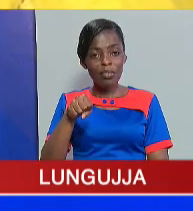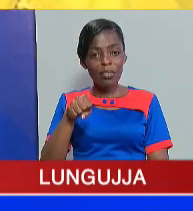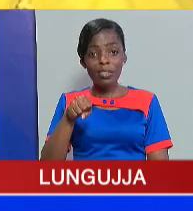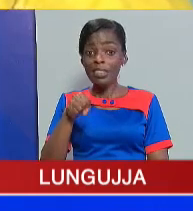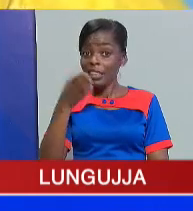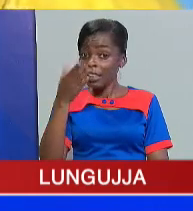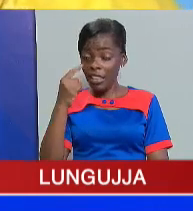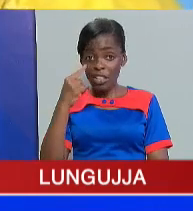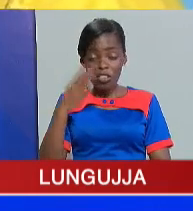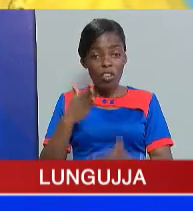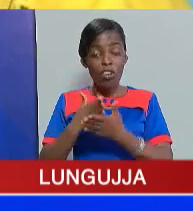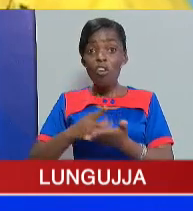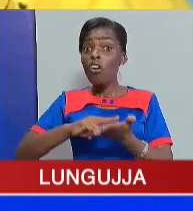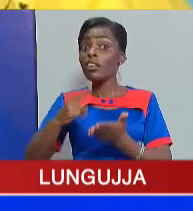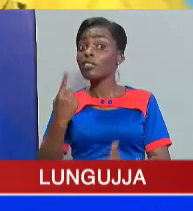kati ngulengedde mu batukuvu